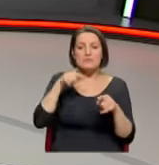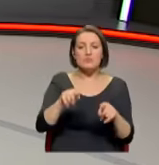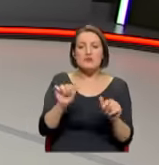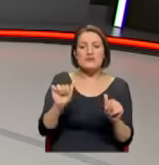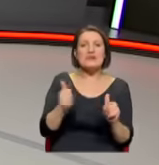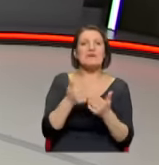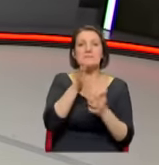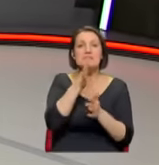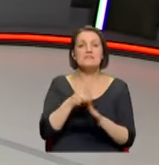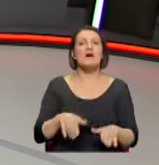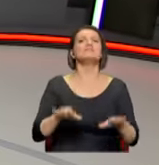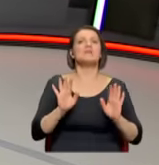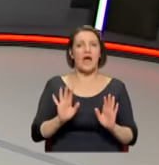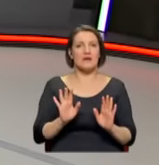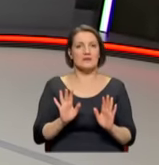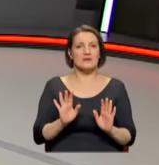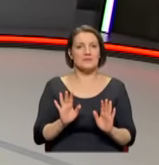kıymetini bilmezsek,